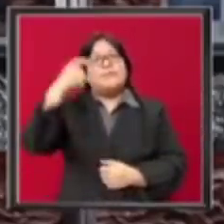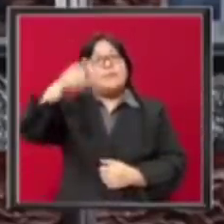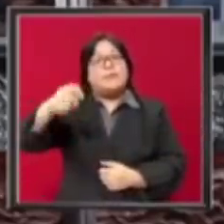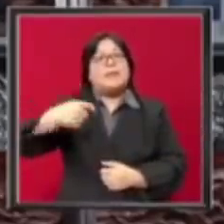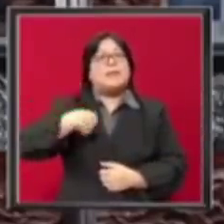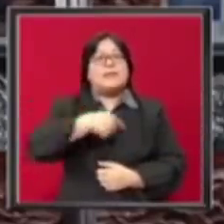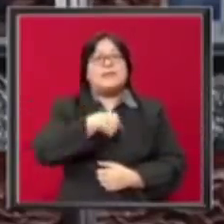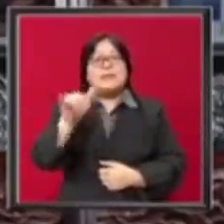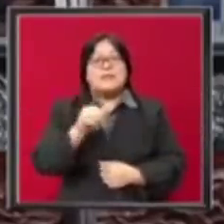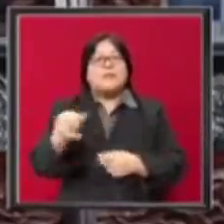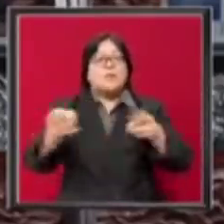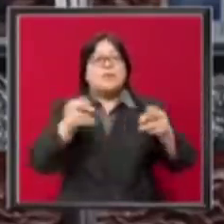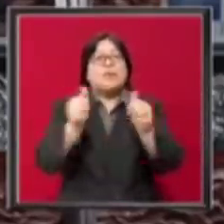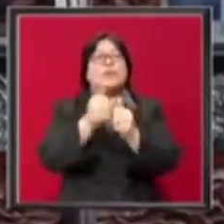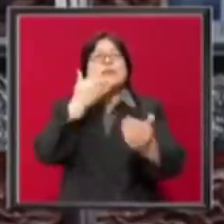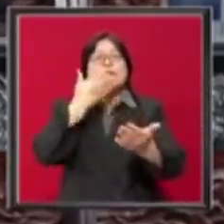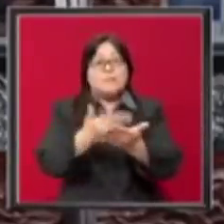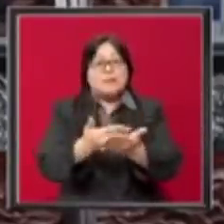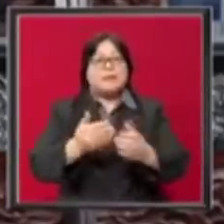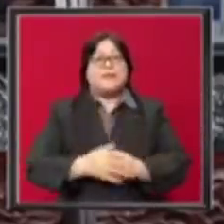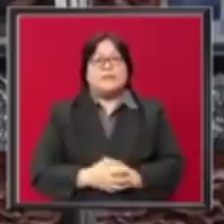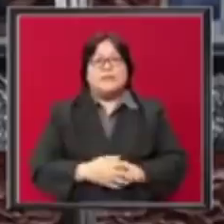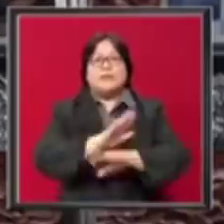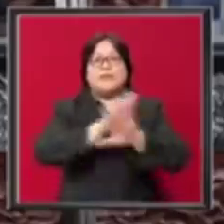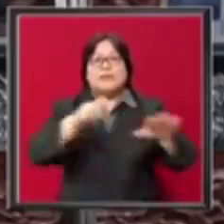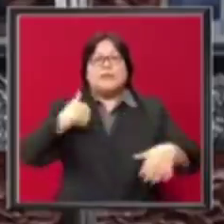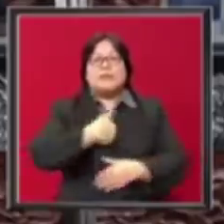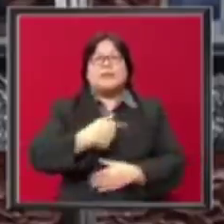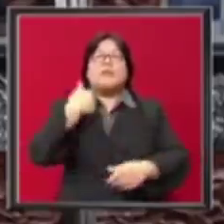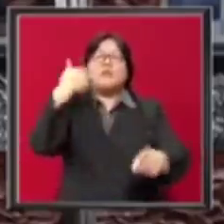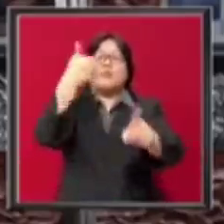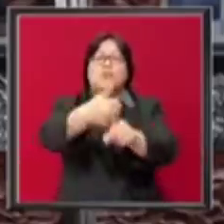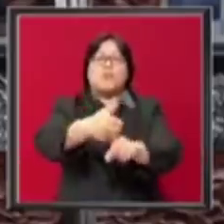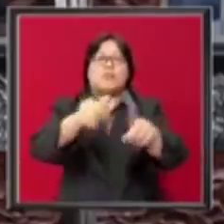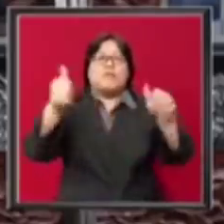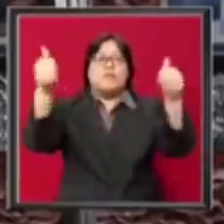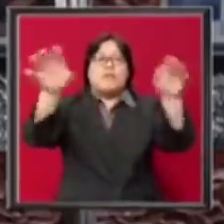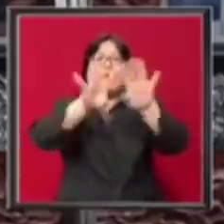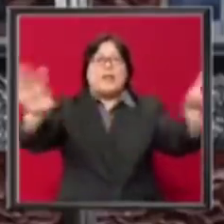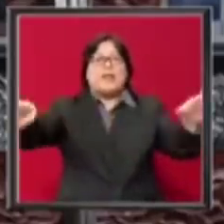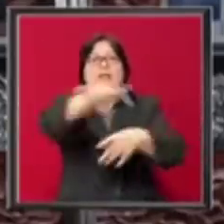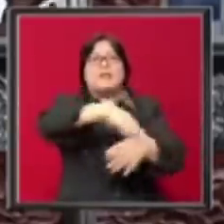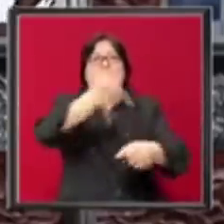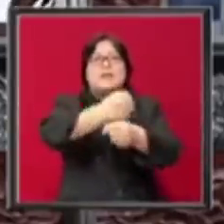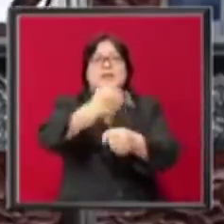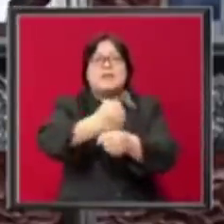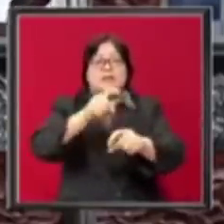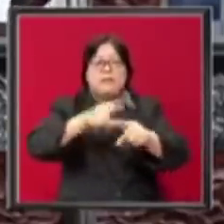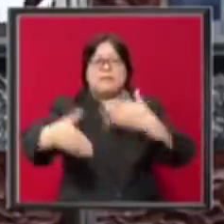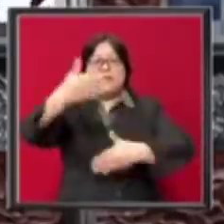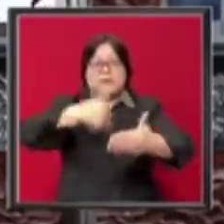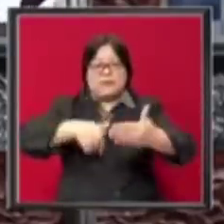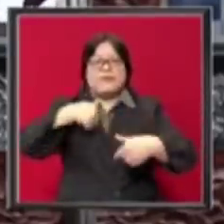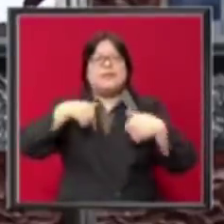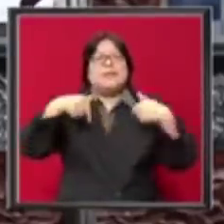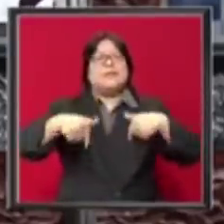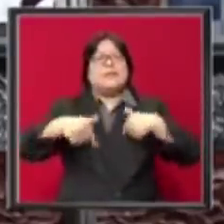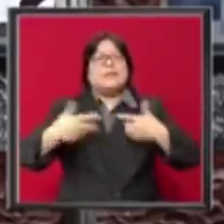memastikan kita juga urus dengan baik. Jangan kita suruh frontliners bekerja baik dan kita duk